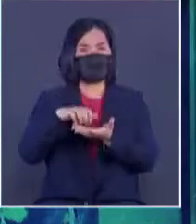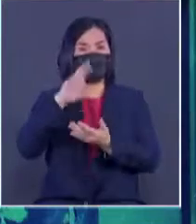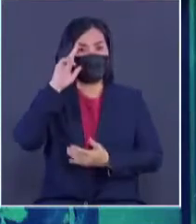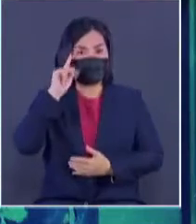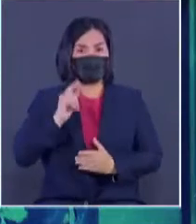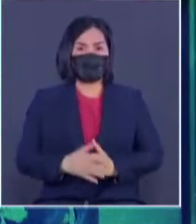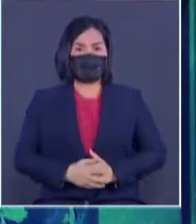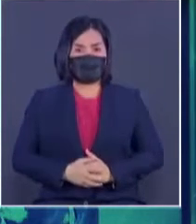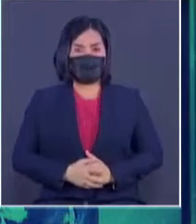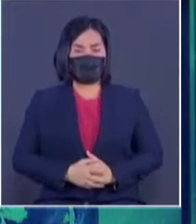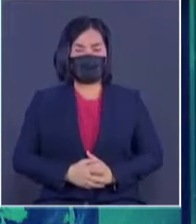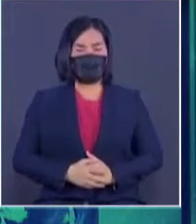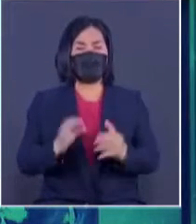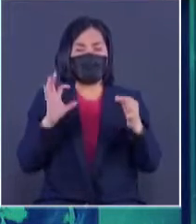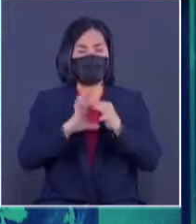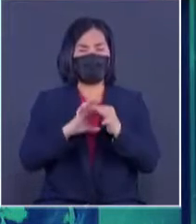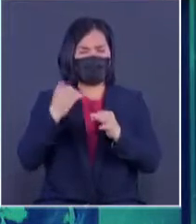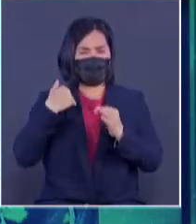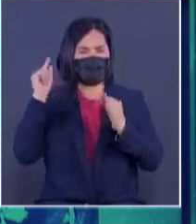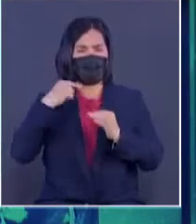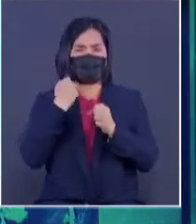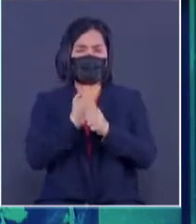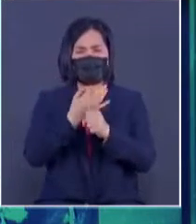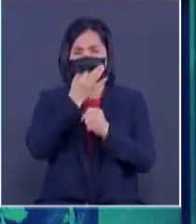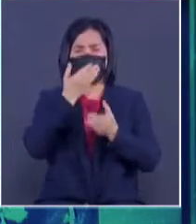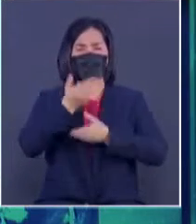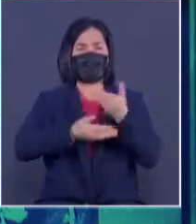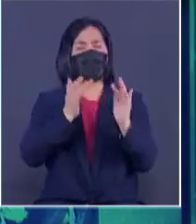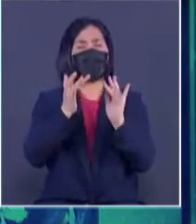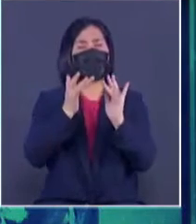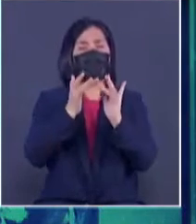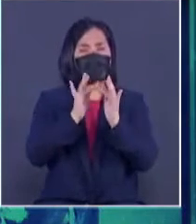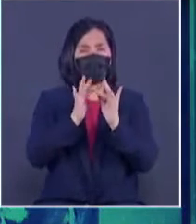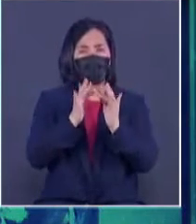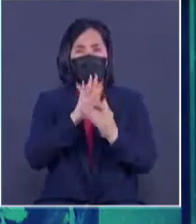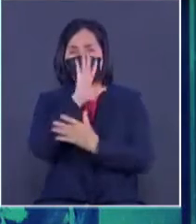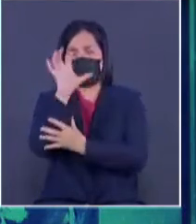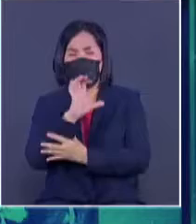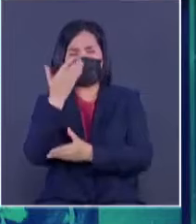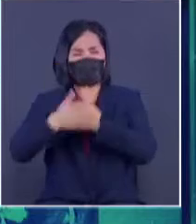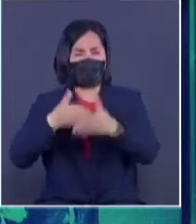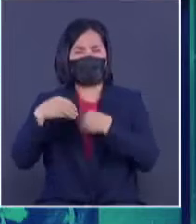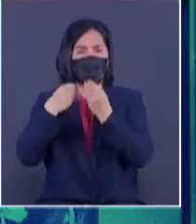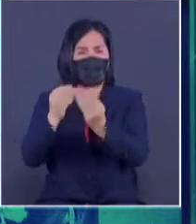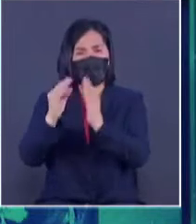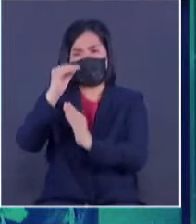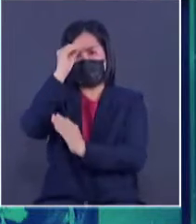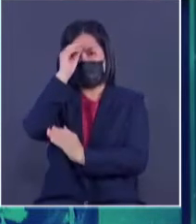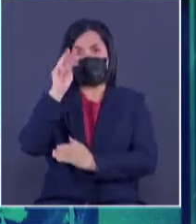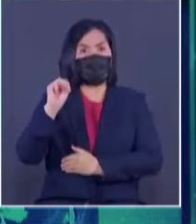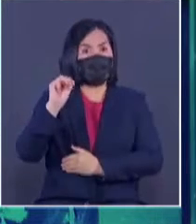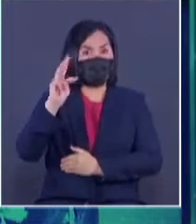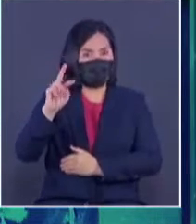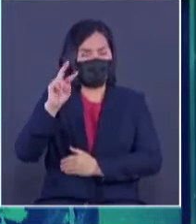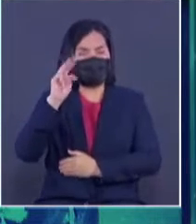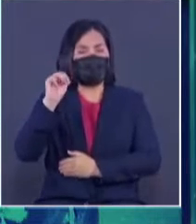พาคุณผู้ชมไปติดตามความคืบหน้ากรณีแม่ค้าออนไลน์หลอกขายโทรศัพท์ให้กับน้องนักเรียนชั้นม.2นะคะหลังจากนั้นที่น้องโอนเงิน